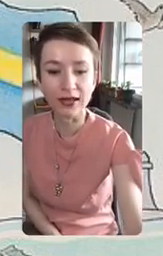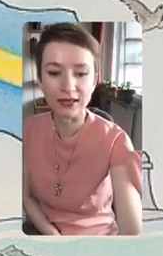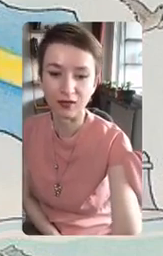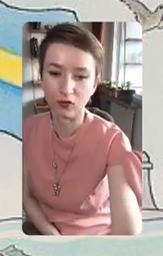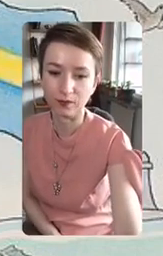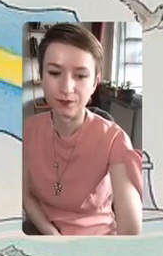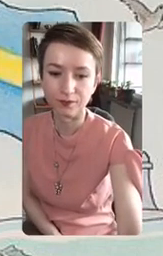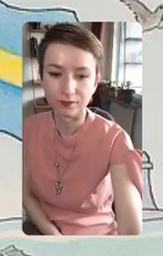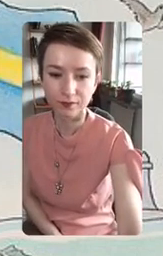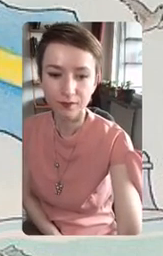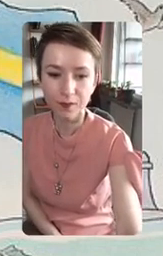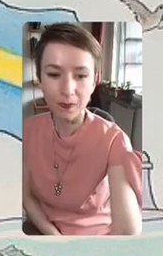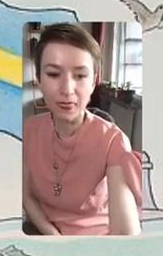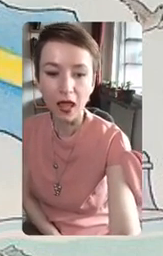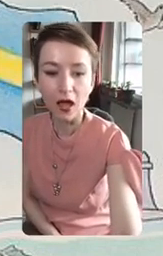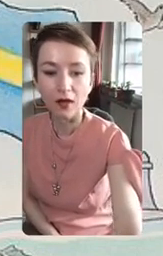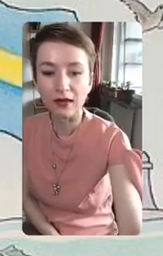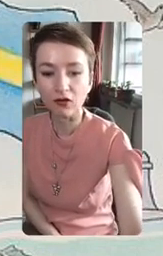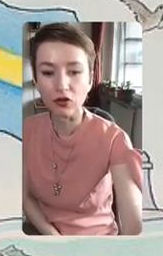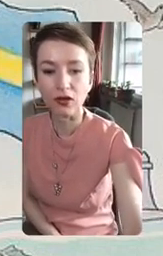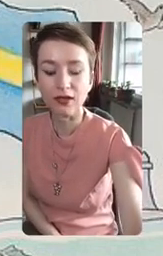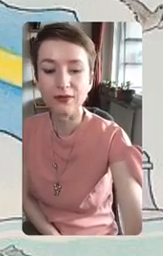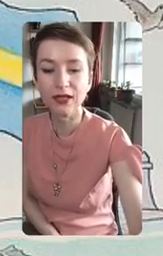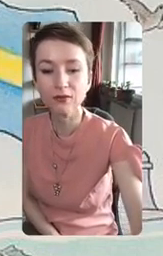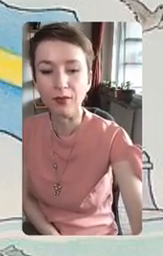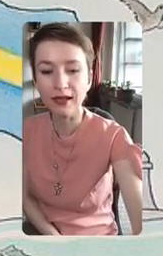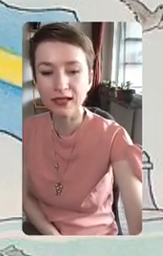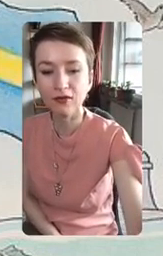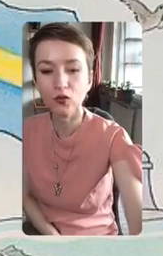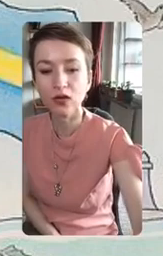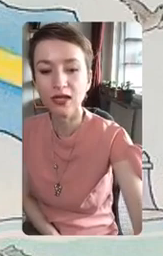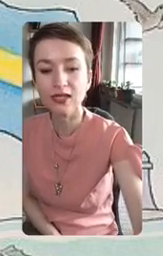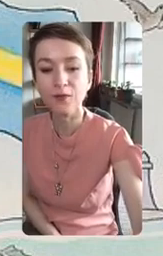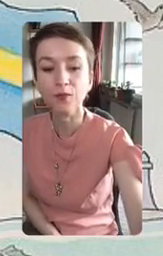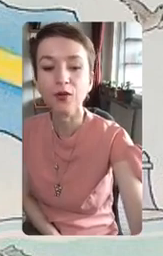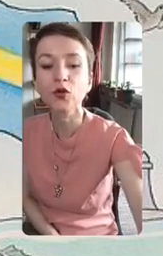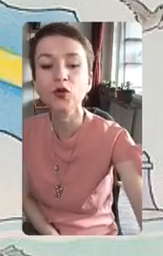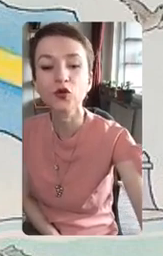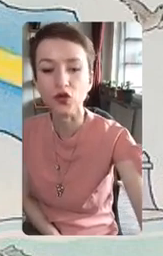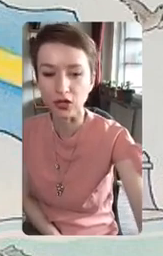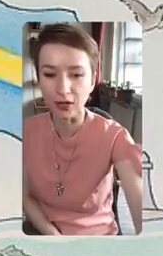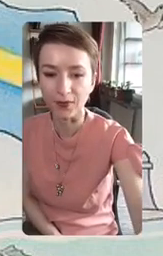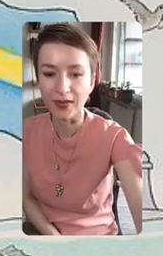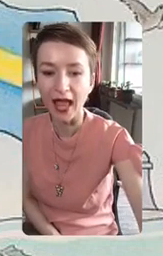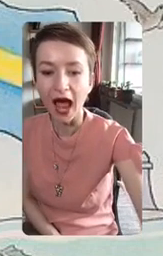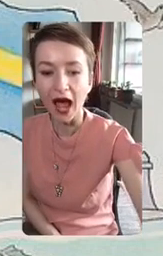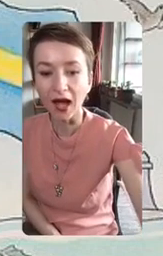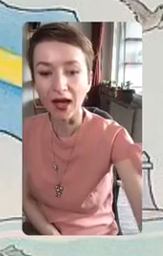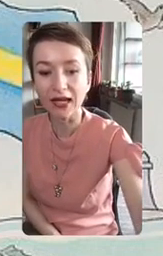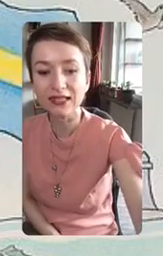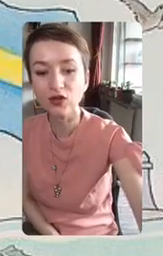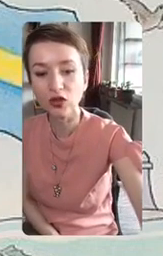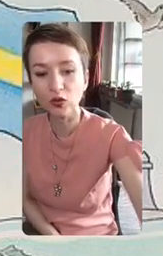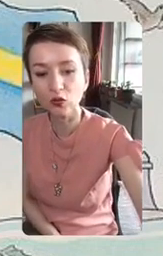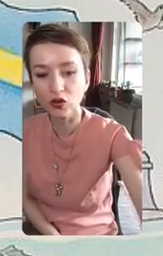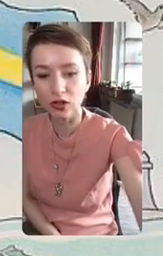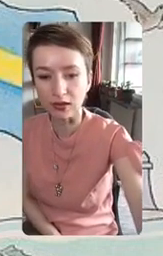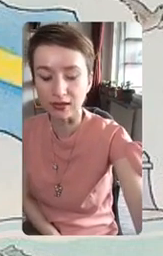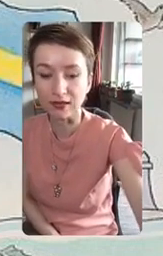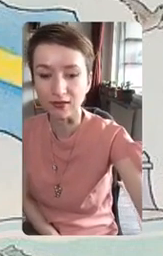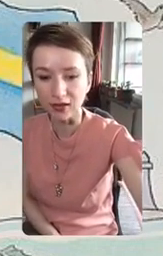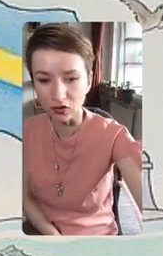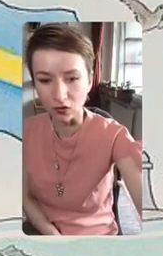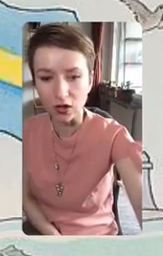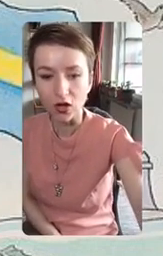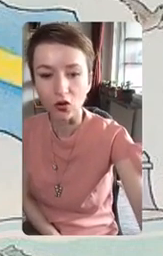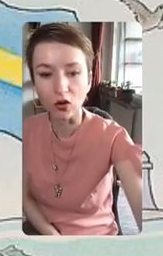господину Бескову. Так вот, господин Бесков у нас был художником. Эльза все-таки